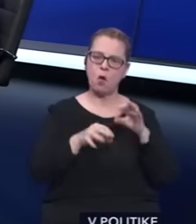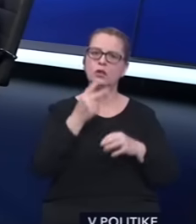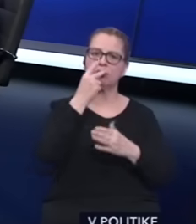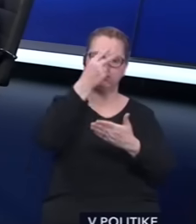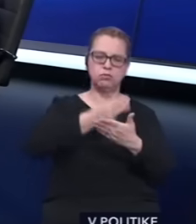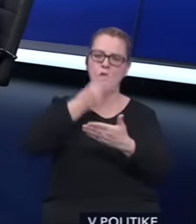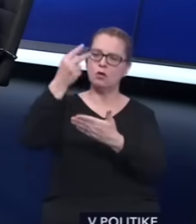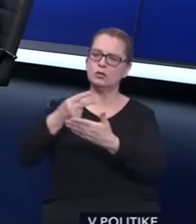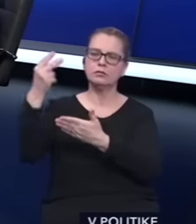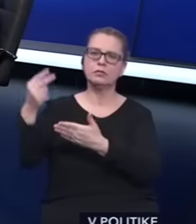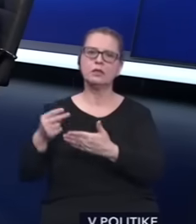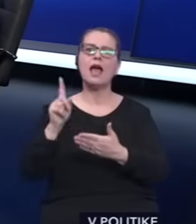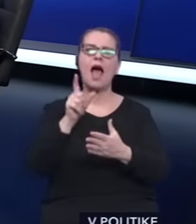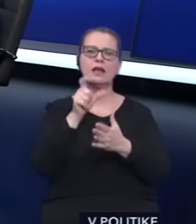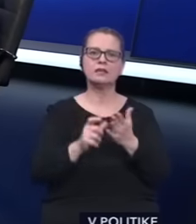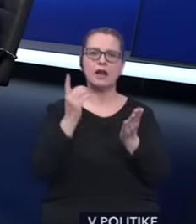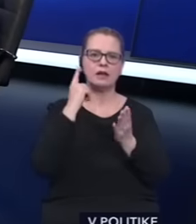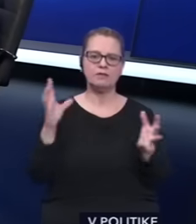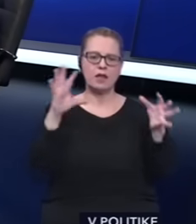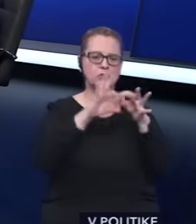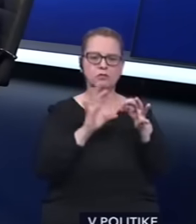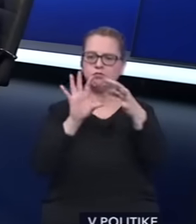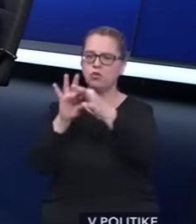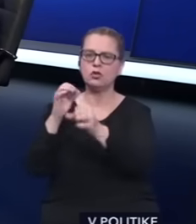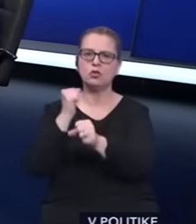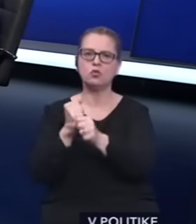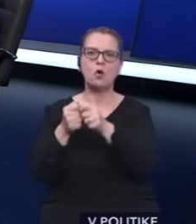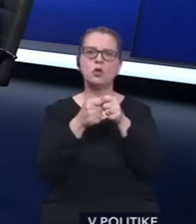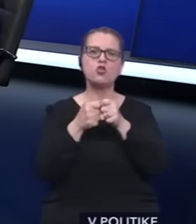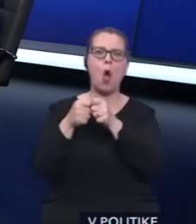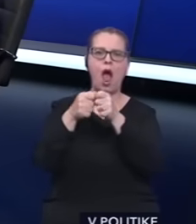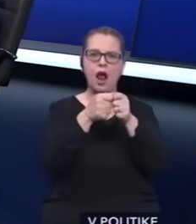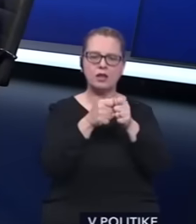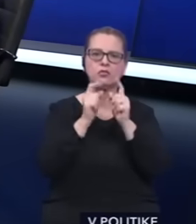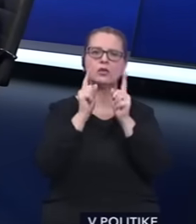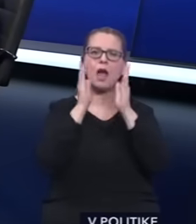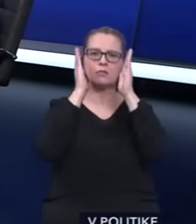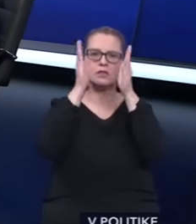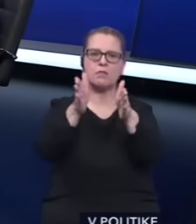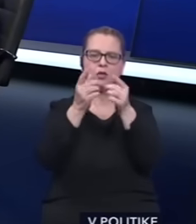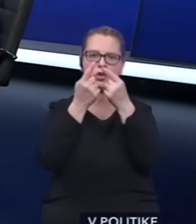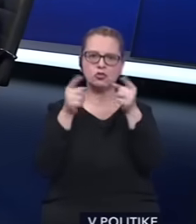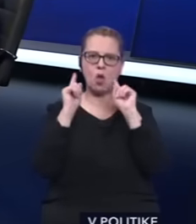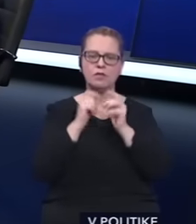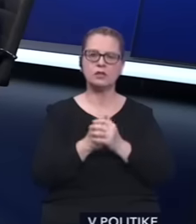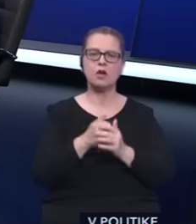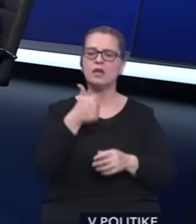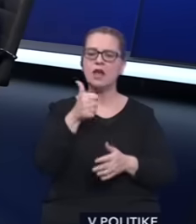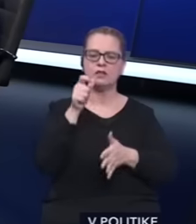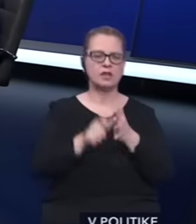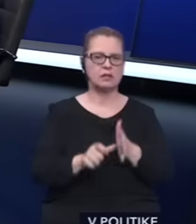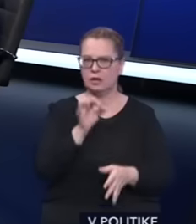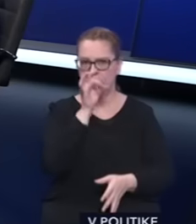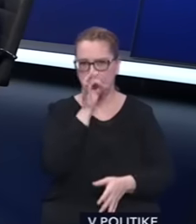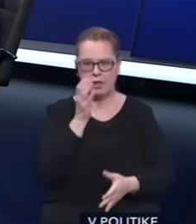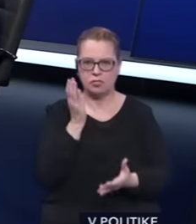aké strany sa dokážu spojiť, ako dokážu vytvoriť tú koalíciu a kam Slovensko bude smerovať. Pretože bude iba jedna strana niečo takéto nedokáže.